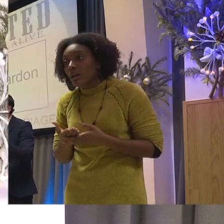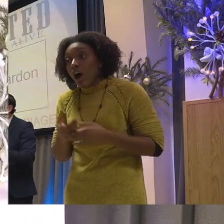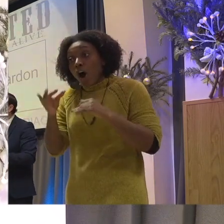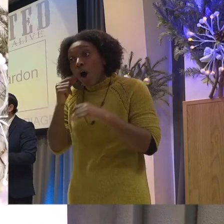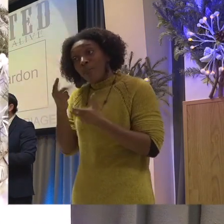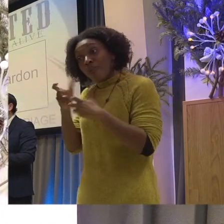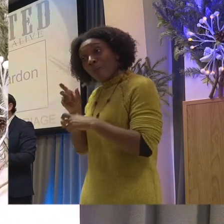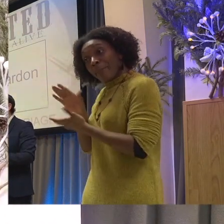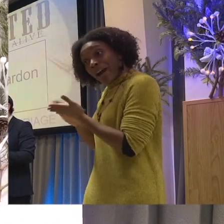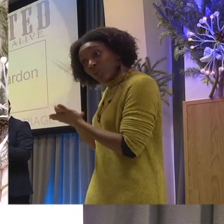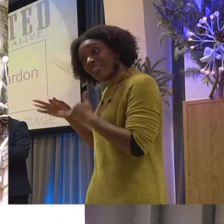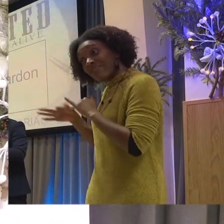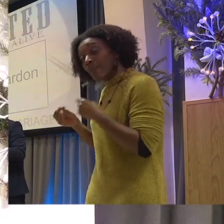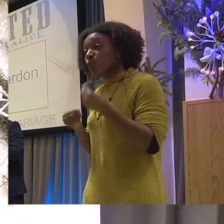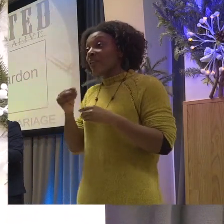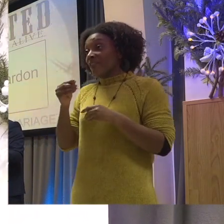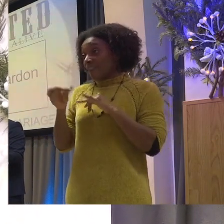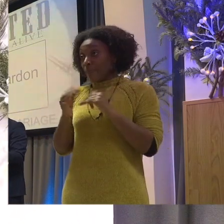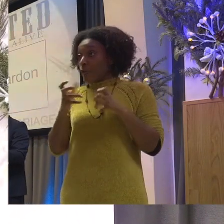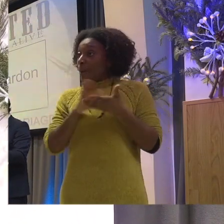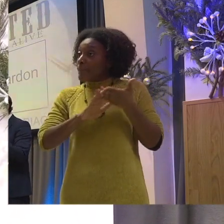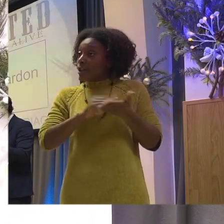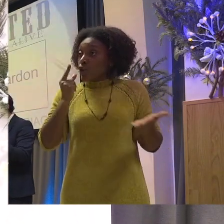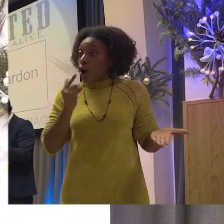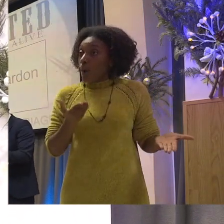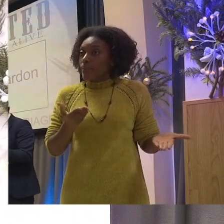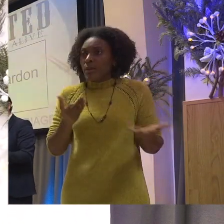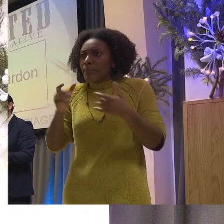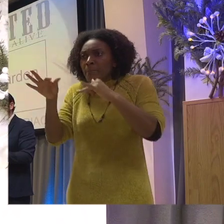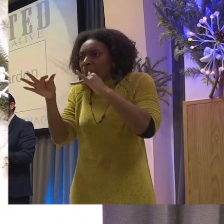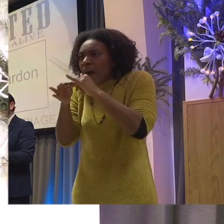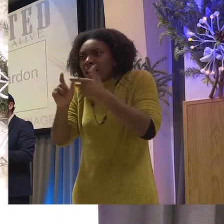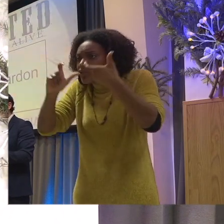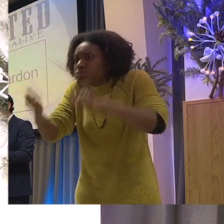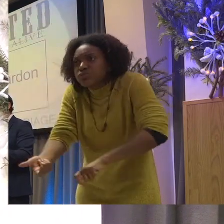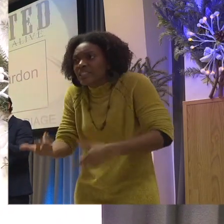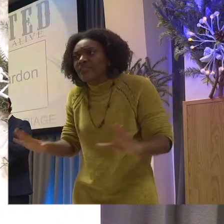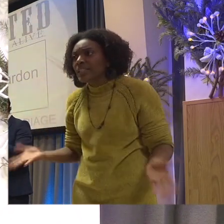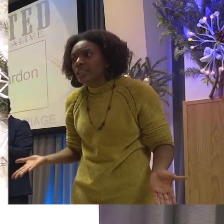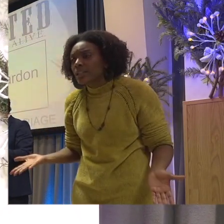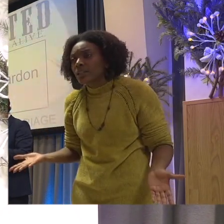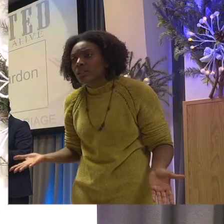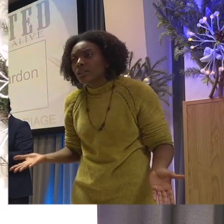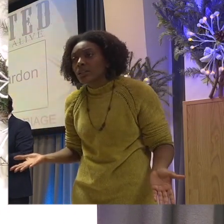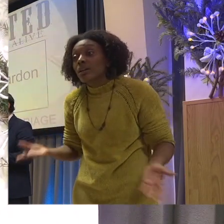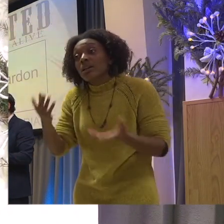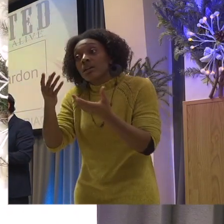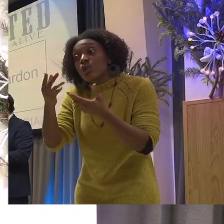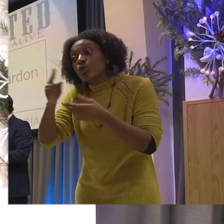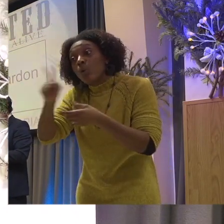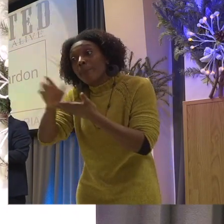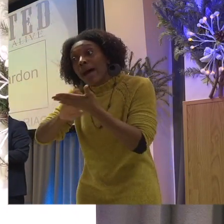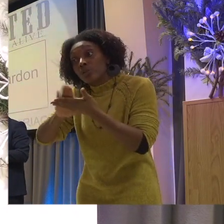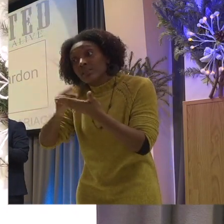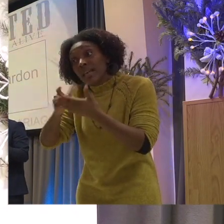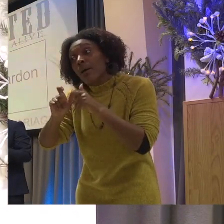pardonner à ta femme, si toi, femme, tu refuses de pardonner à ton mari, ton mariage ne tiendra pas. Le non-pardon, c'est la cause principale de divorce. Parce